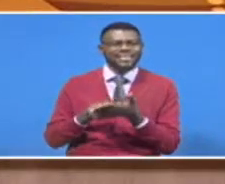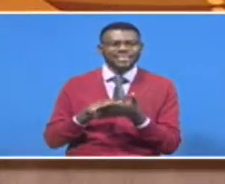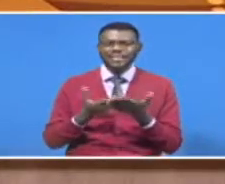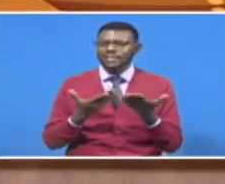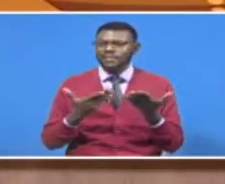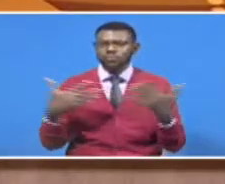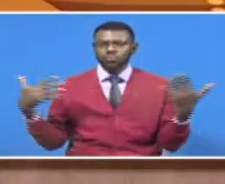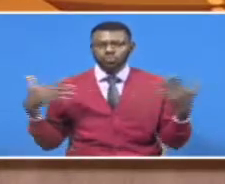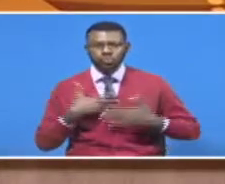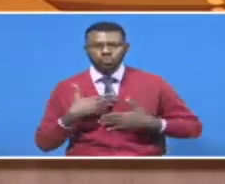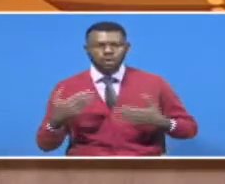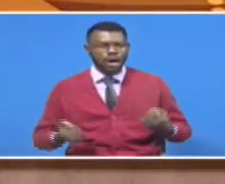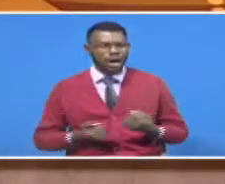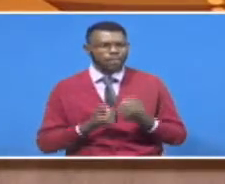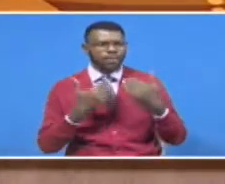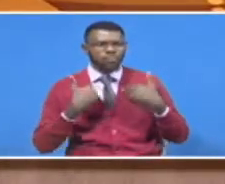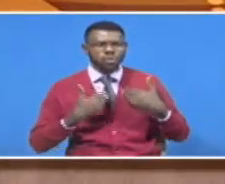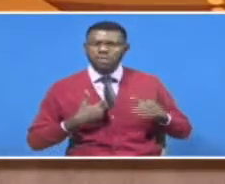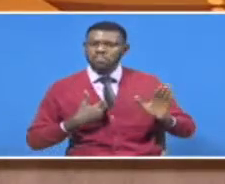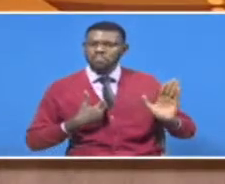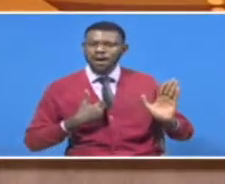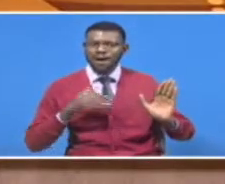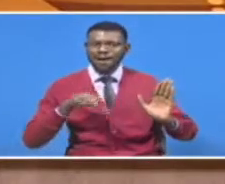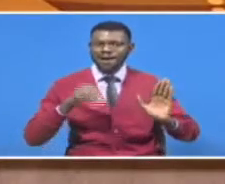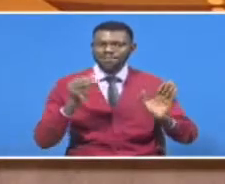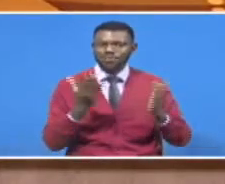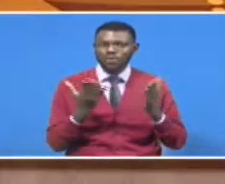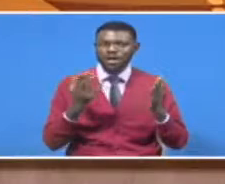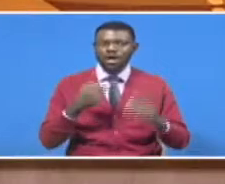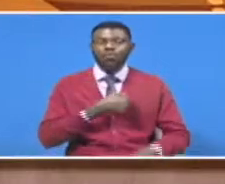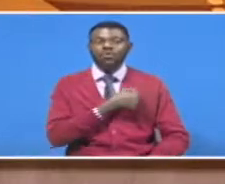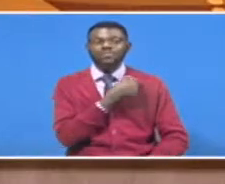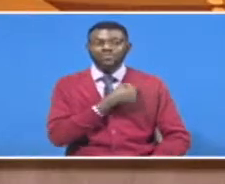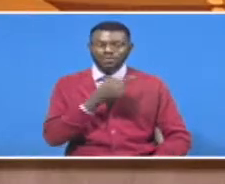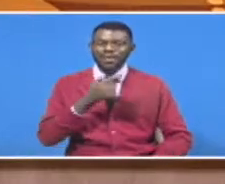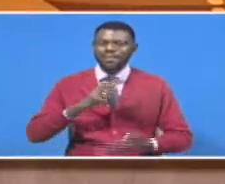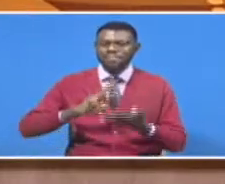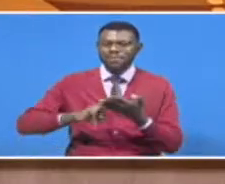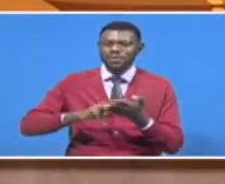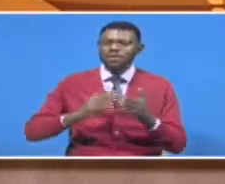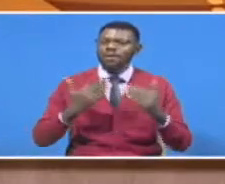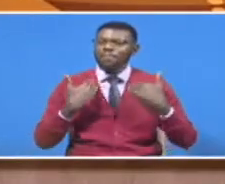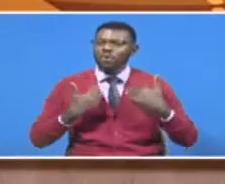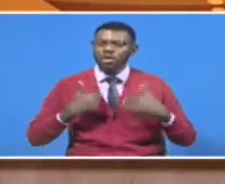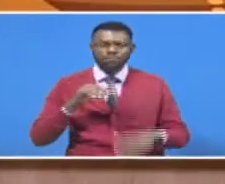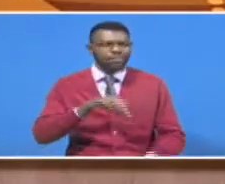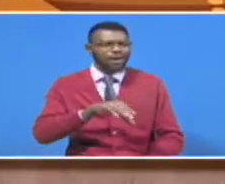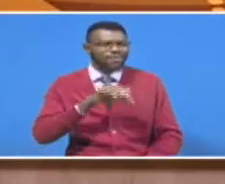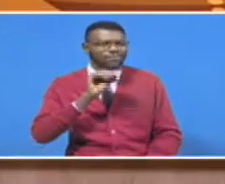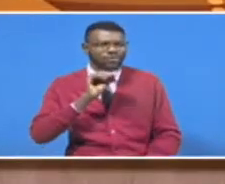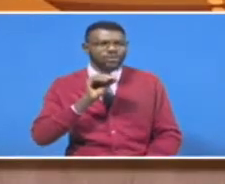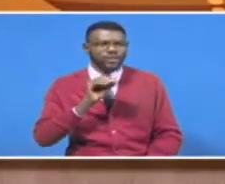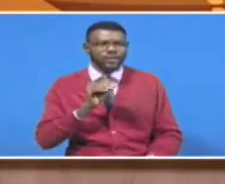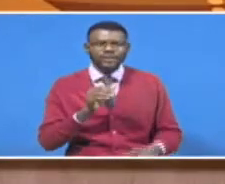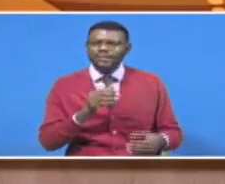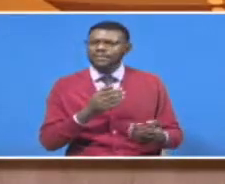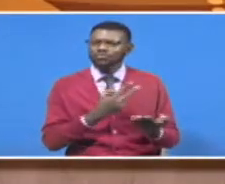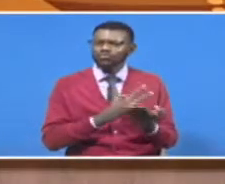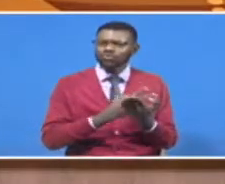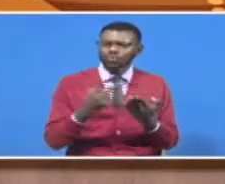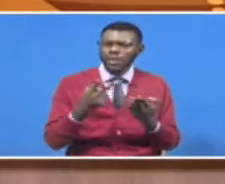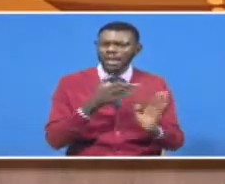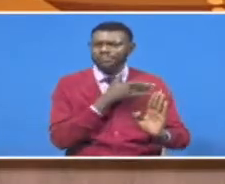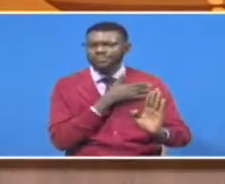mwili wake kupatikana kwenye makafani hospitali ya rufaa ya Migori. Kupatikana kwa mwili huo kulitilia kikomo wiki mbili